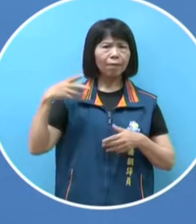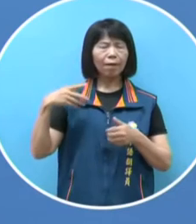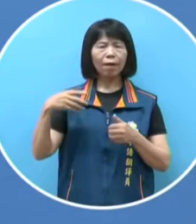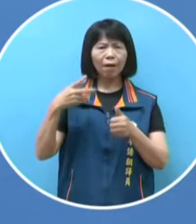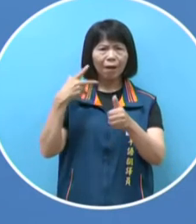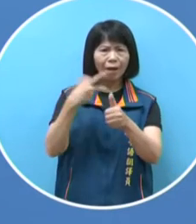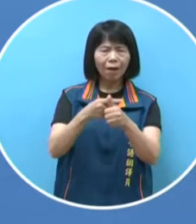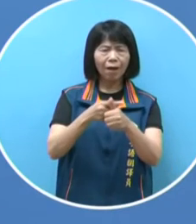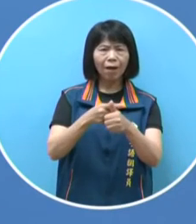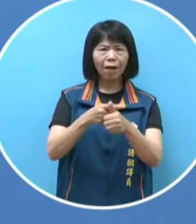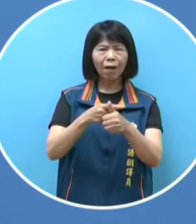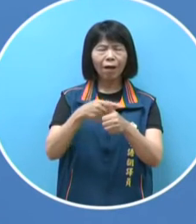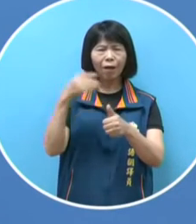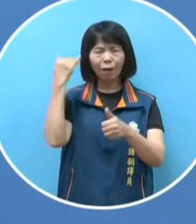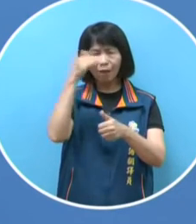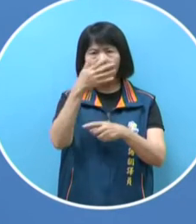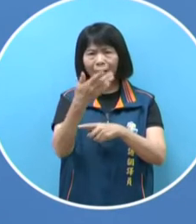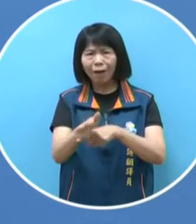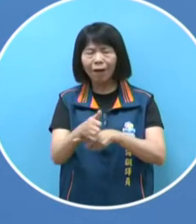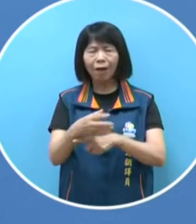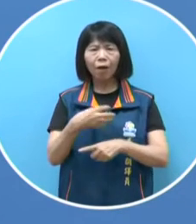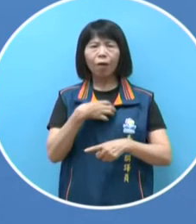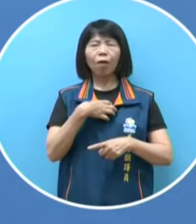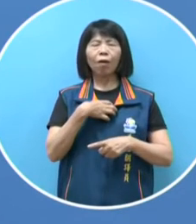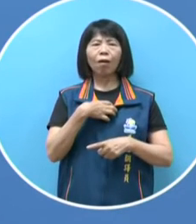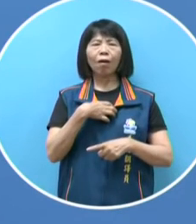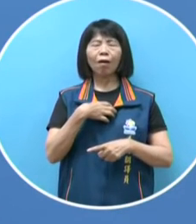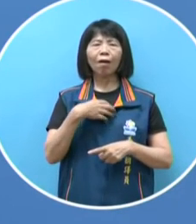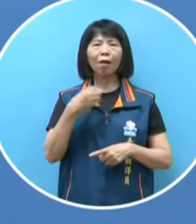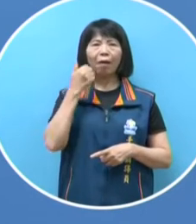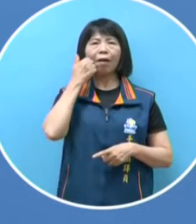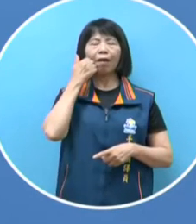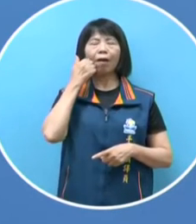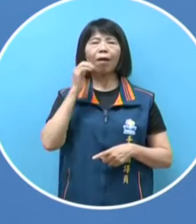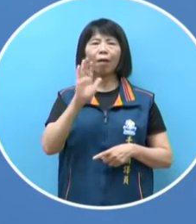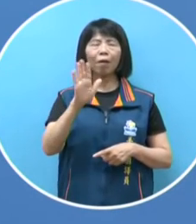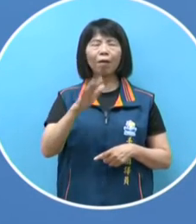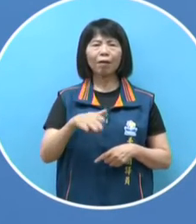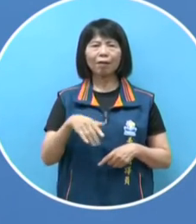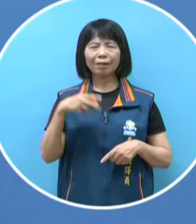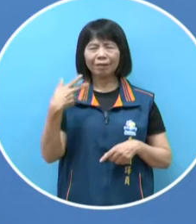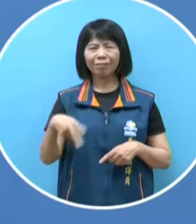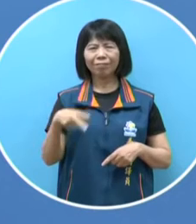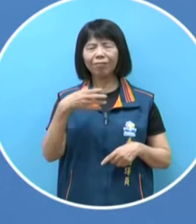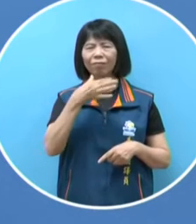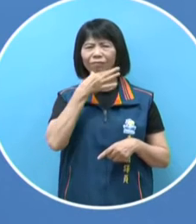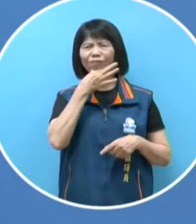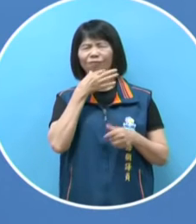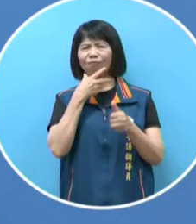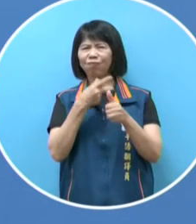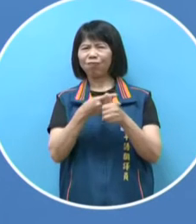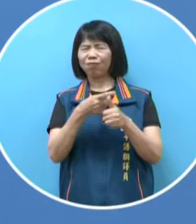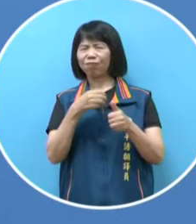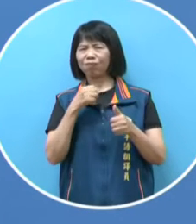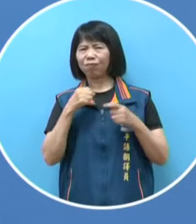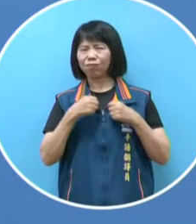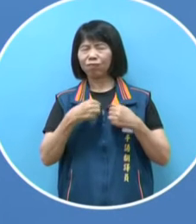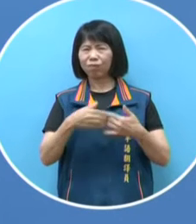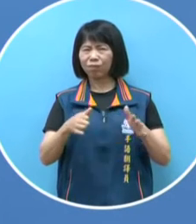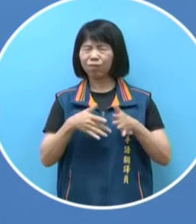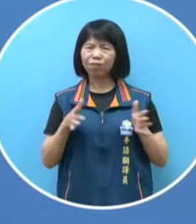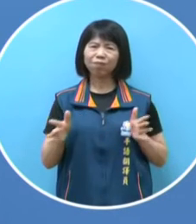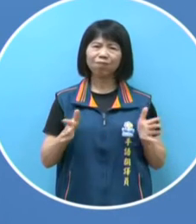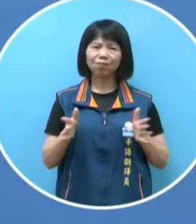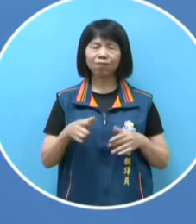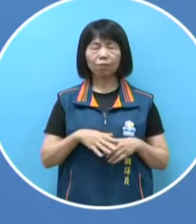的一些问题，所以会有些恐惧跟害怕，甚至有些疑虑哈。因此呢，我们在今天好提出